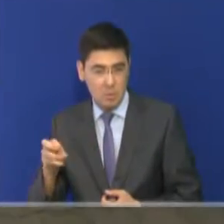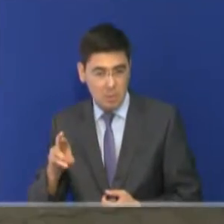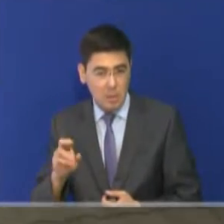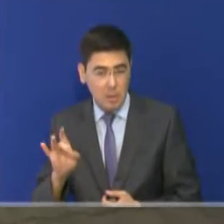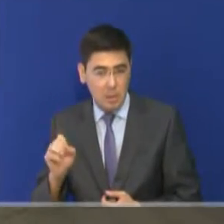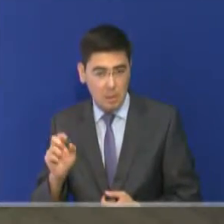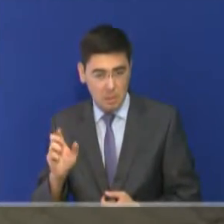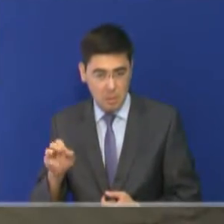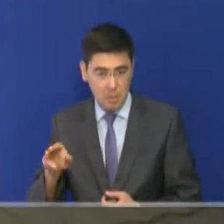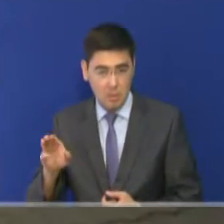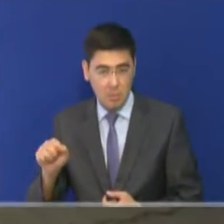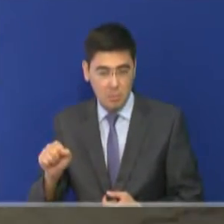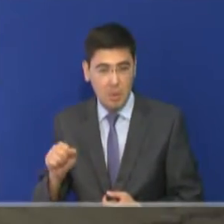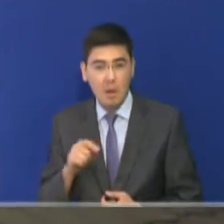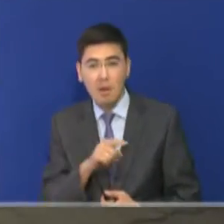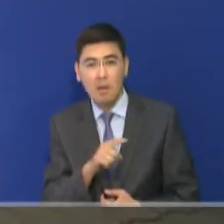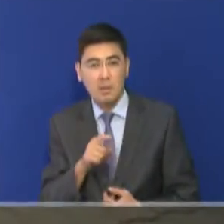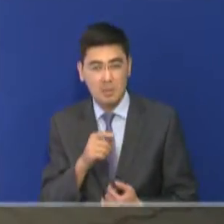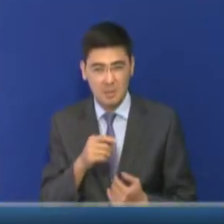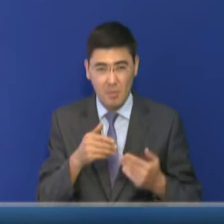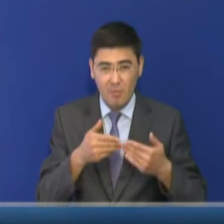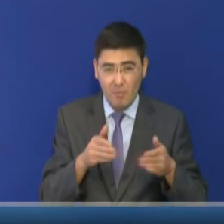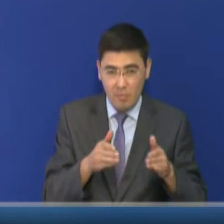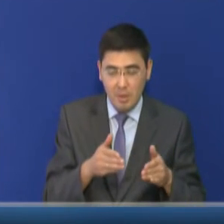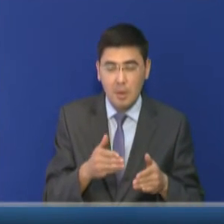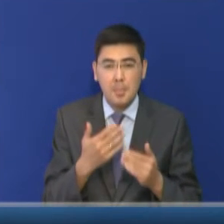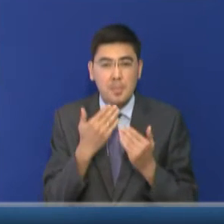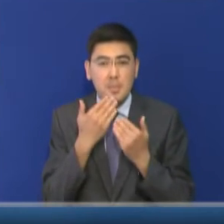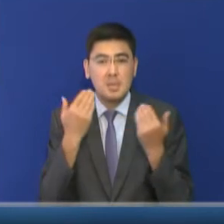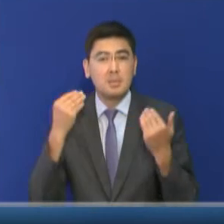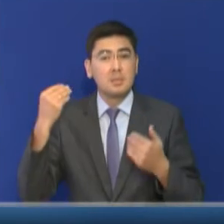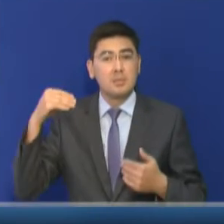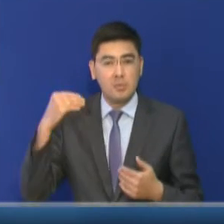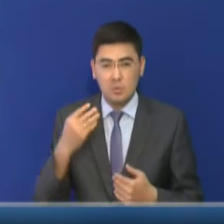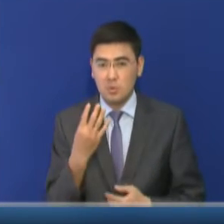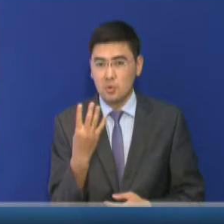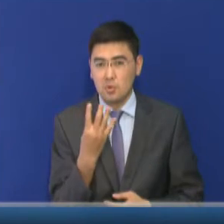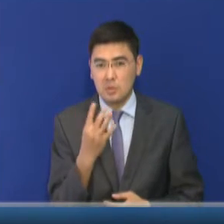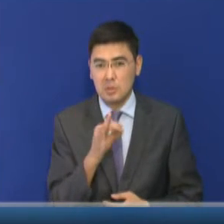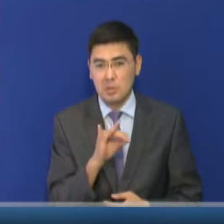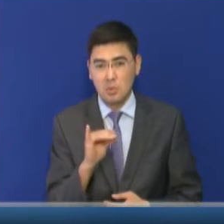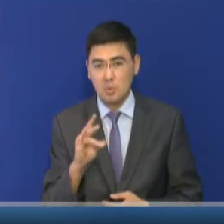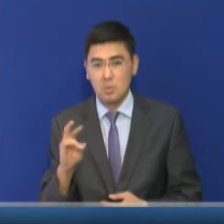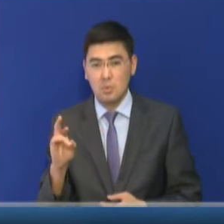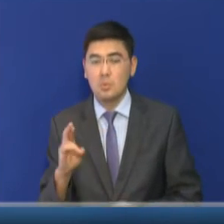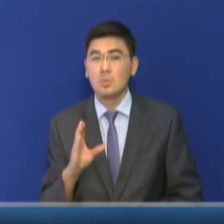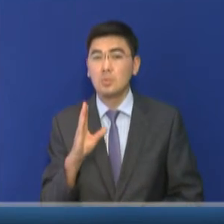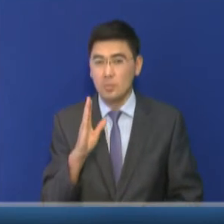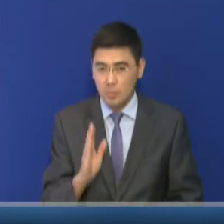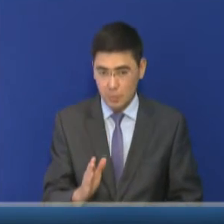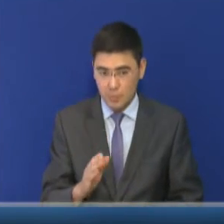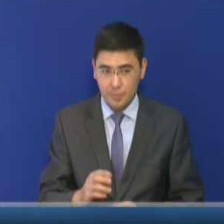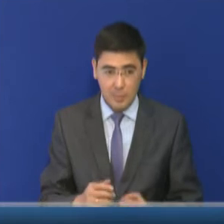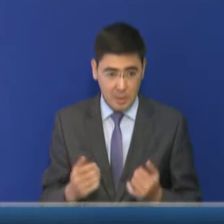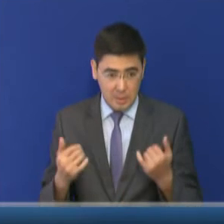для учеников города прозвенит 4 июня. Так как дети не ходят в школу и до сих пор еще не